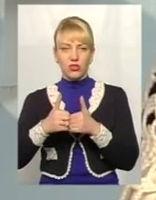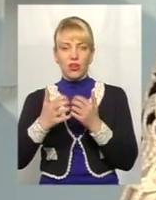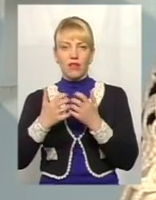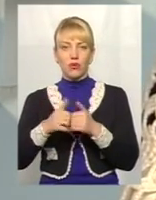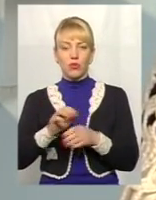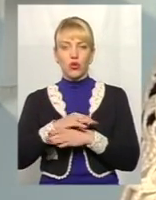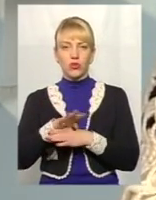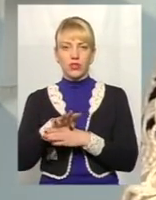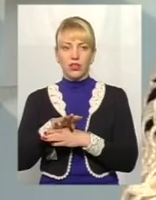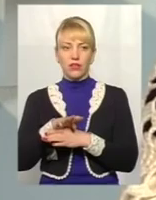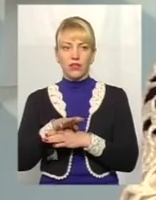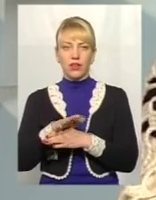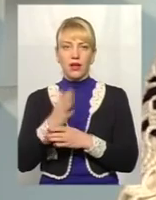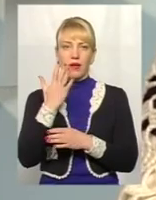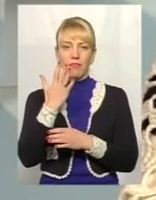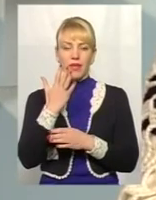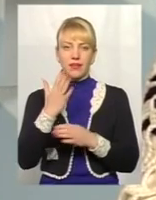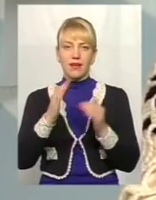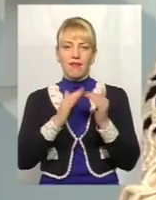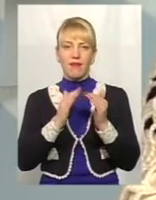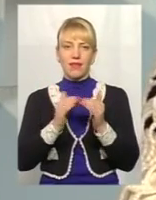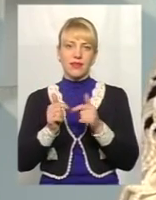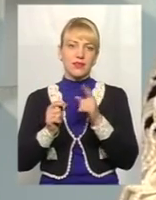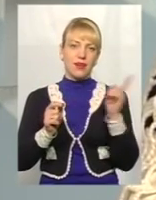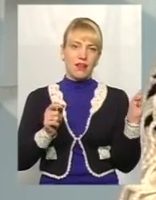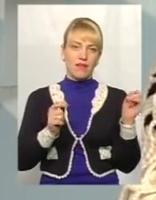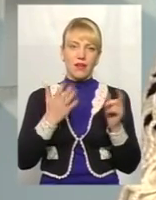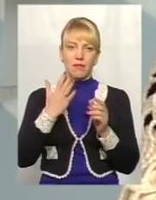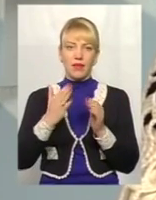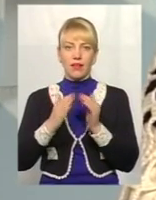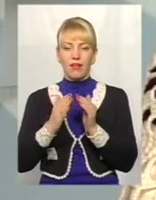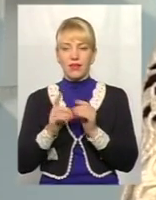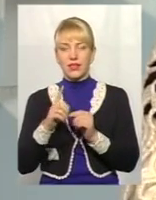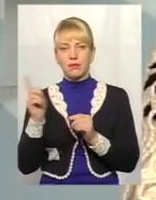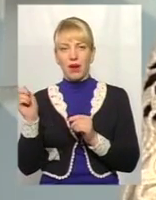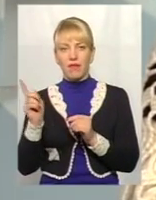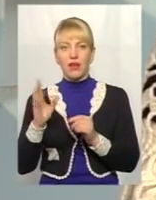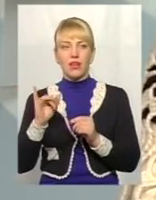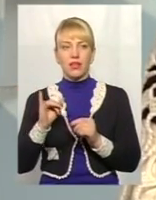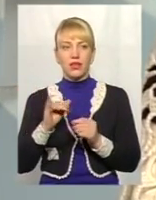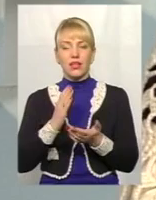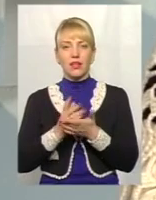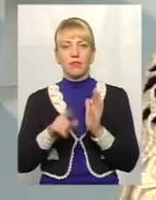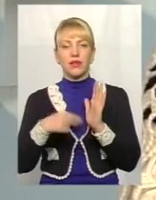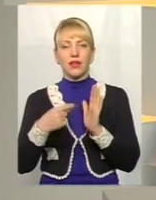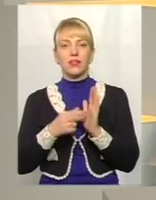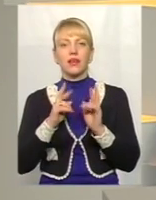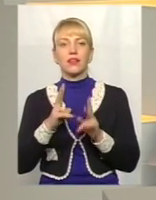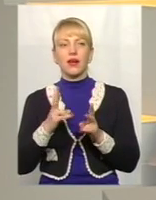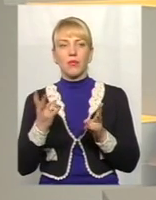автоматично розстрілювали 5 хат зліва, 5 хат справа. І стає питання, як